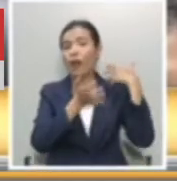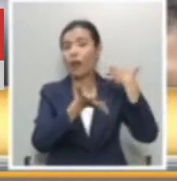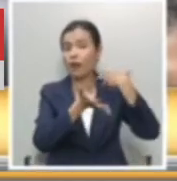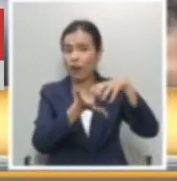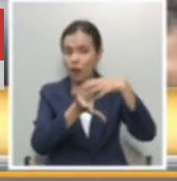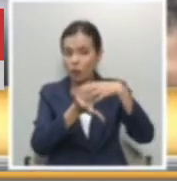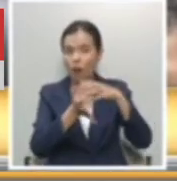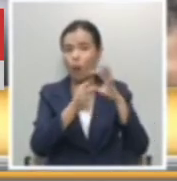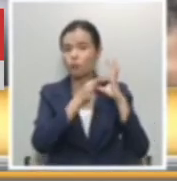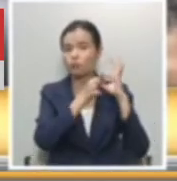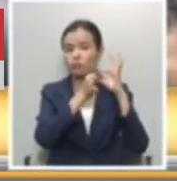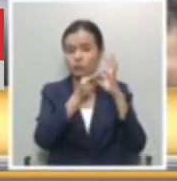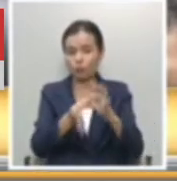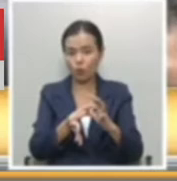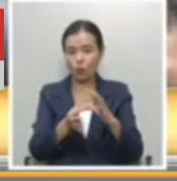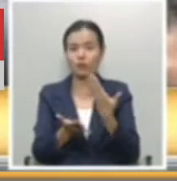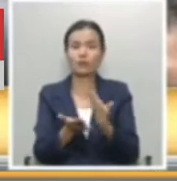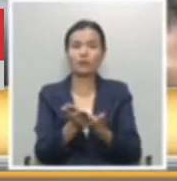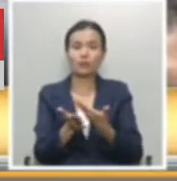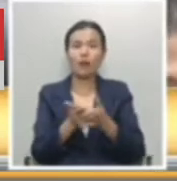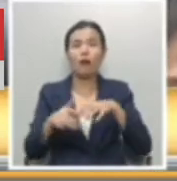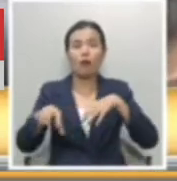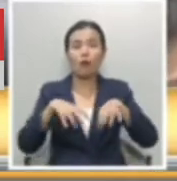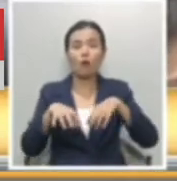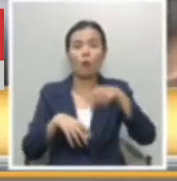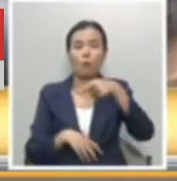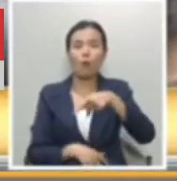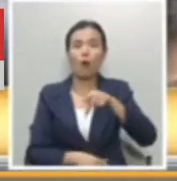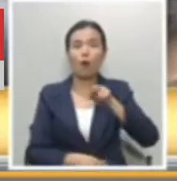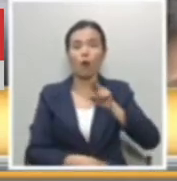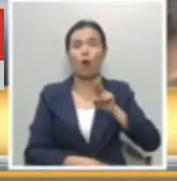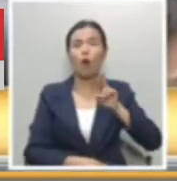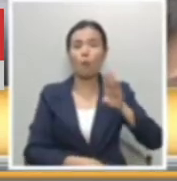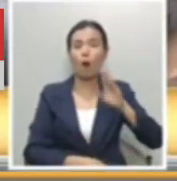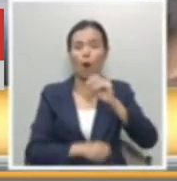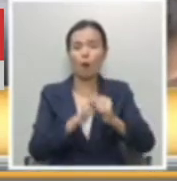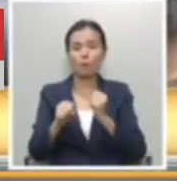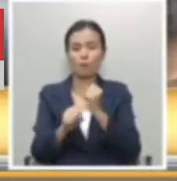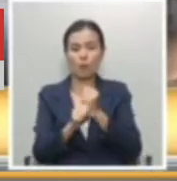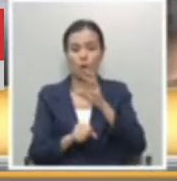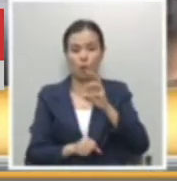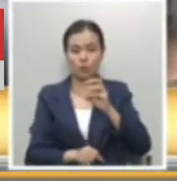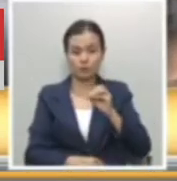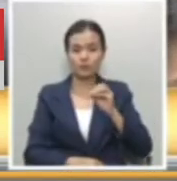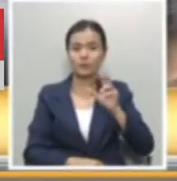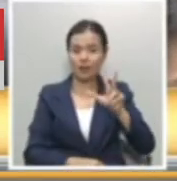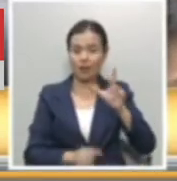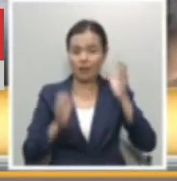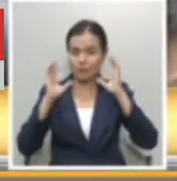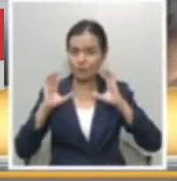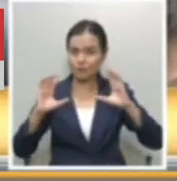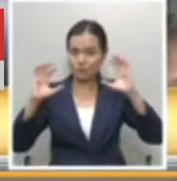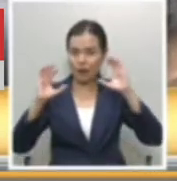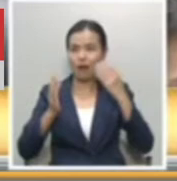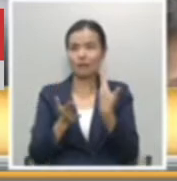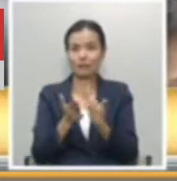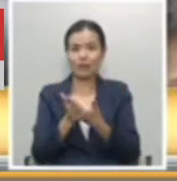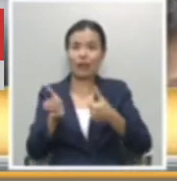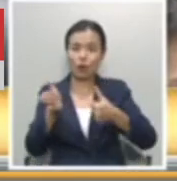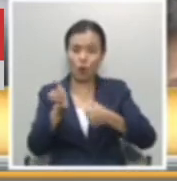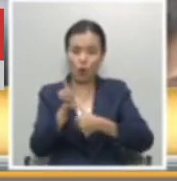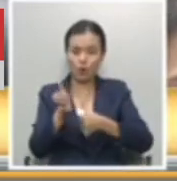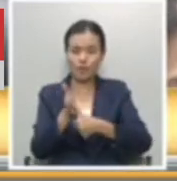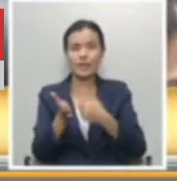กับการจัดงบประมาณในพรบ.งบประมาณ 63รัฐบาลพลเอกประยุทธ์เป็นรัฐบาลที่ก่อหนี้ด้วยการ